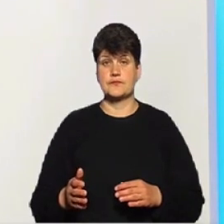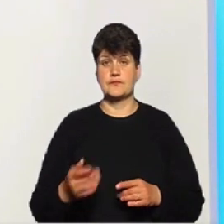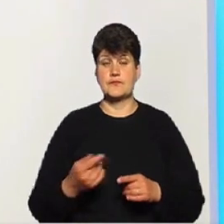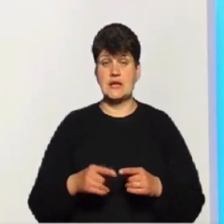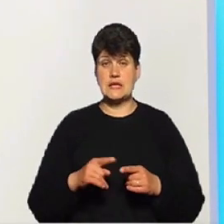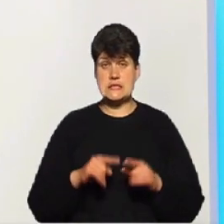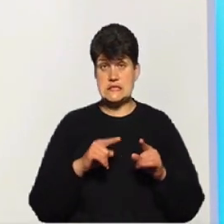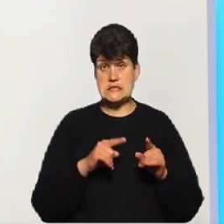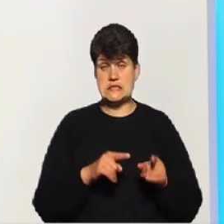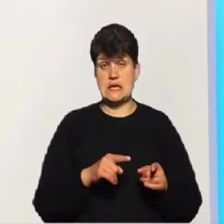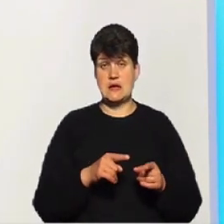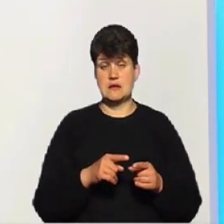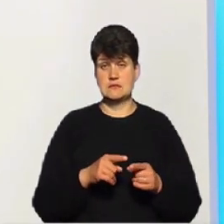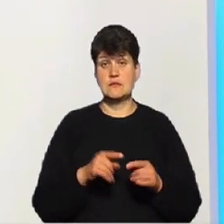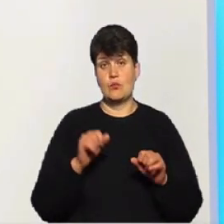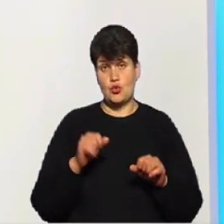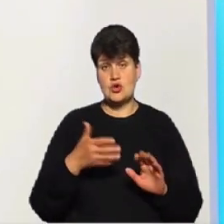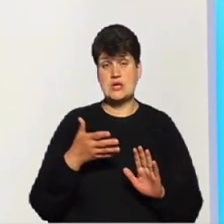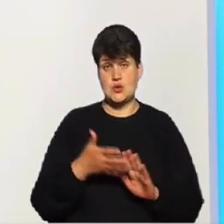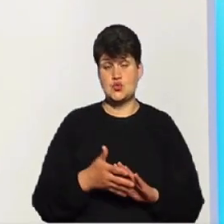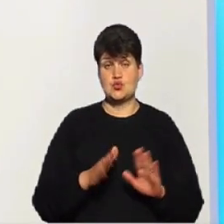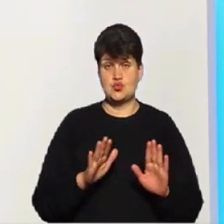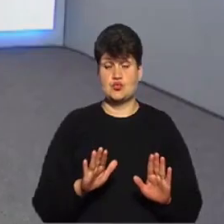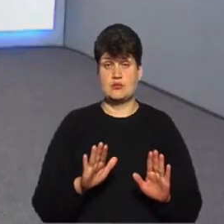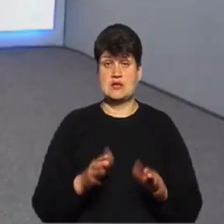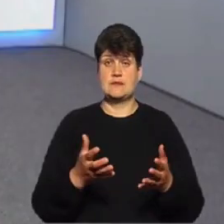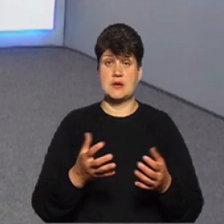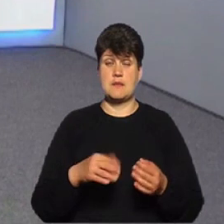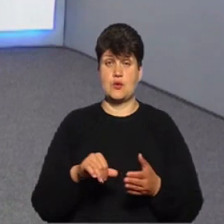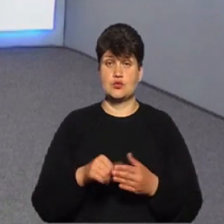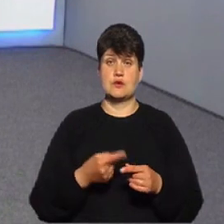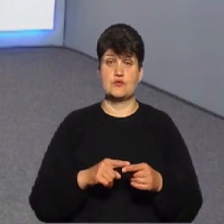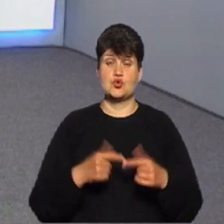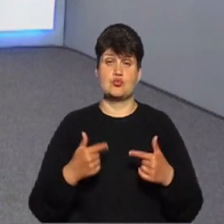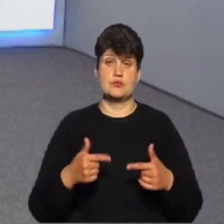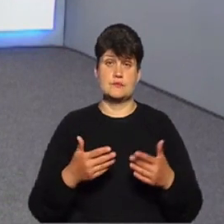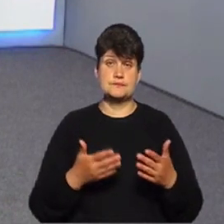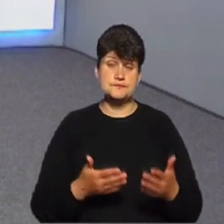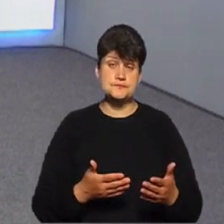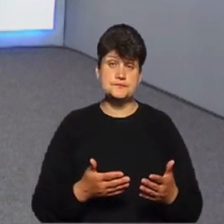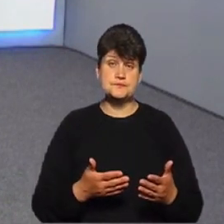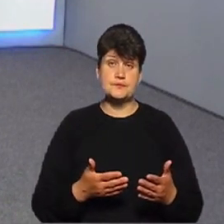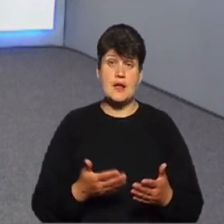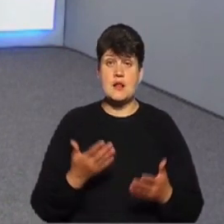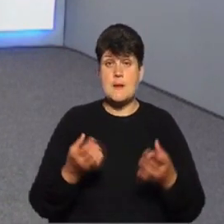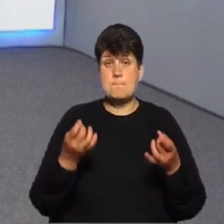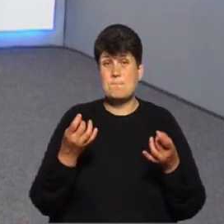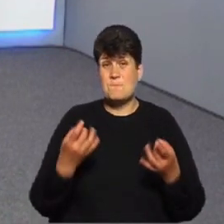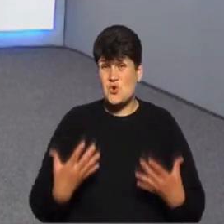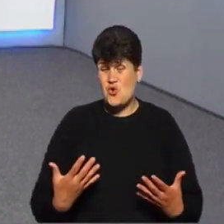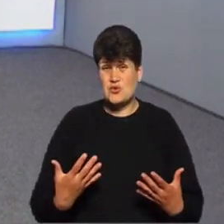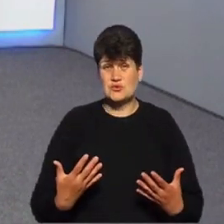І це його, в принципі, можна зрозуміти. І він бере участь у цьому тестуванні. Але просто так,